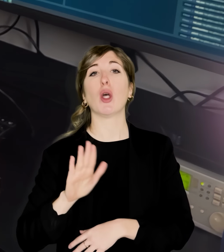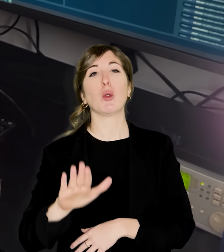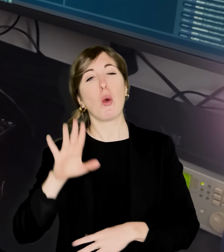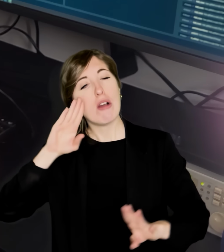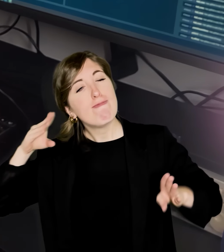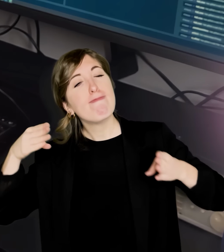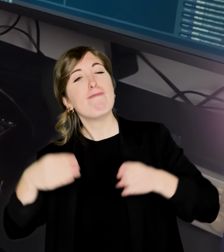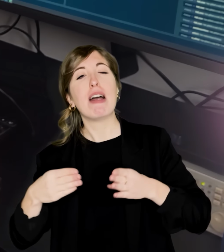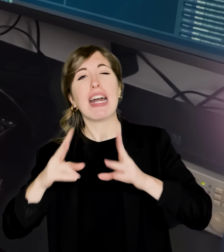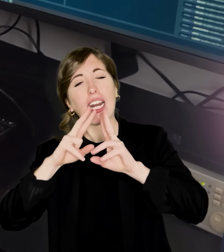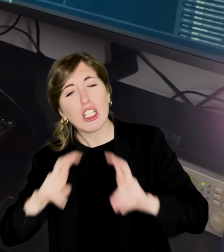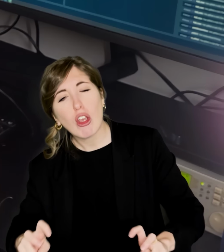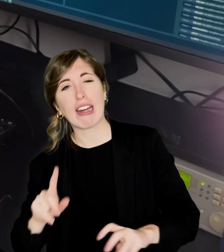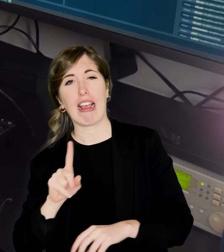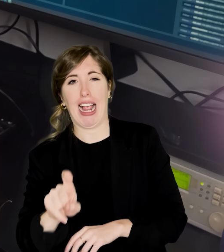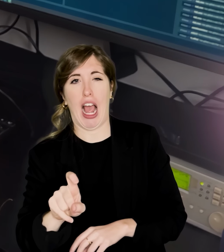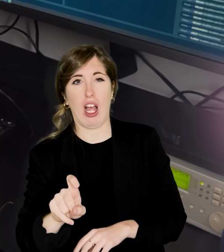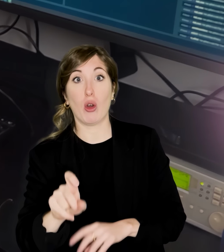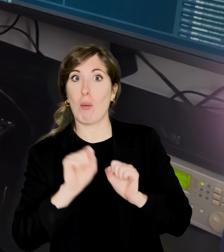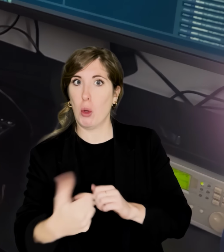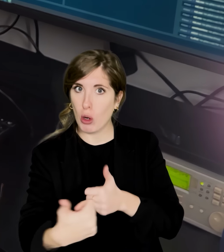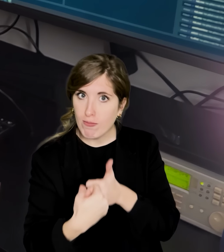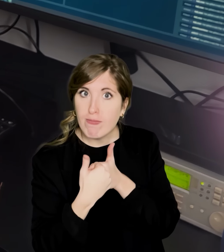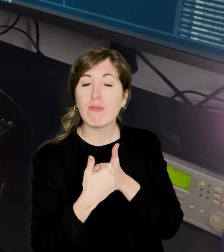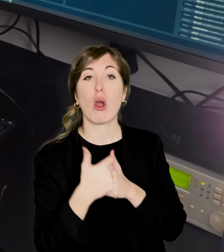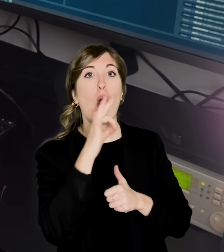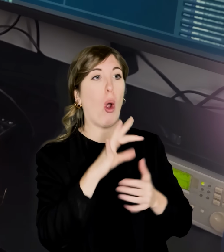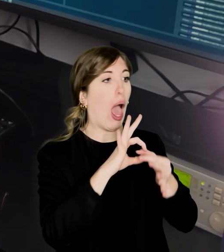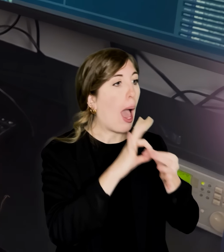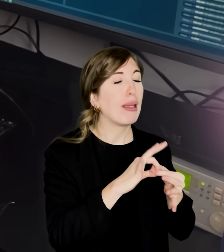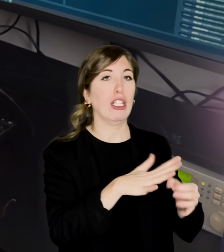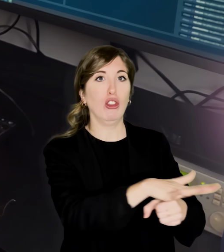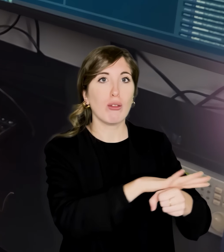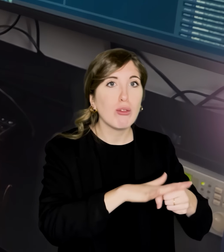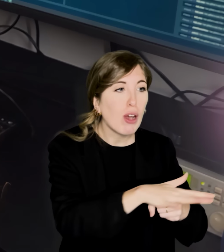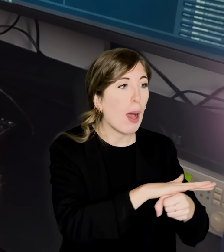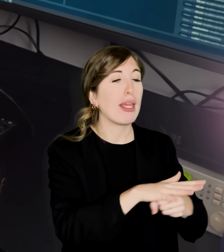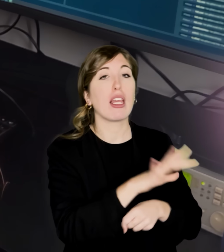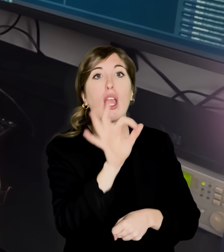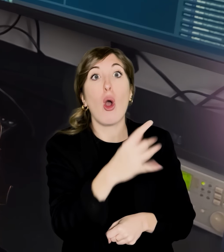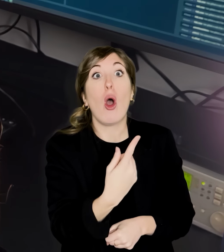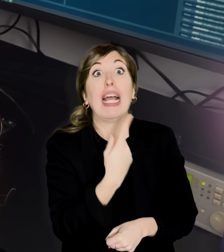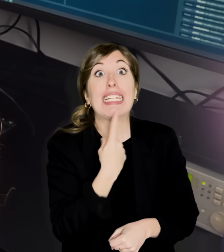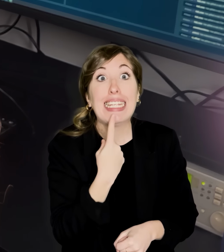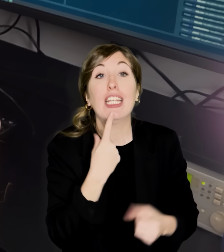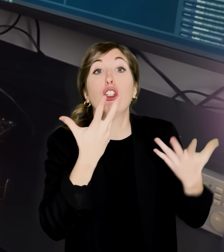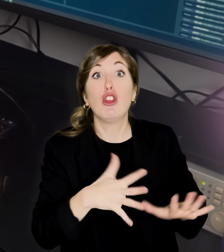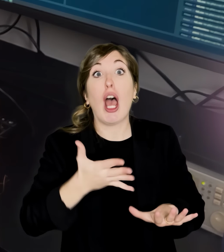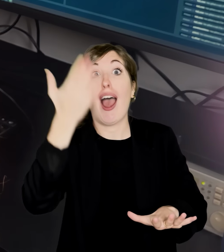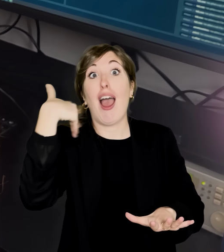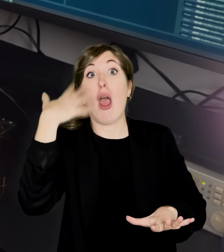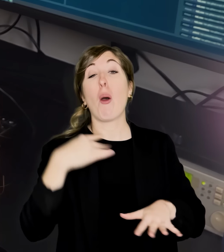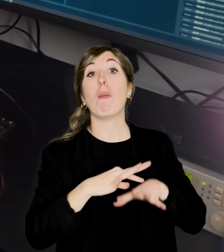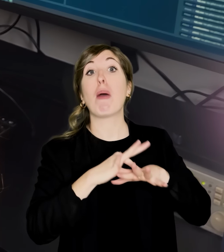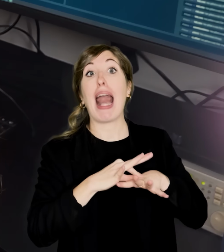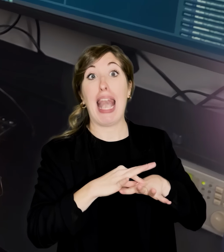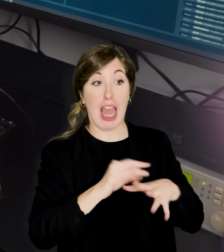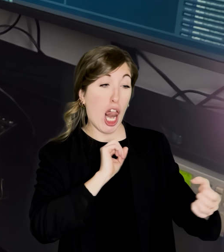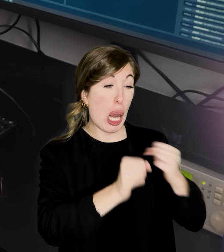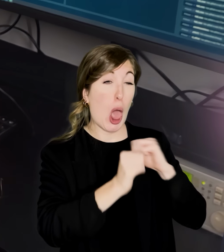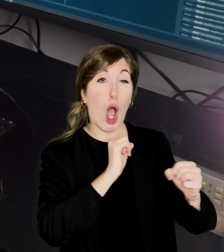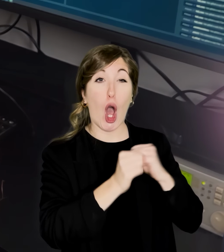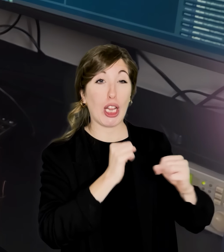sono i vostri veri amici c'è la vostra famiglia e chi ha vissuto e combattuto prima di voi la propria battaglia per sopravvivere